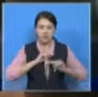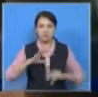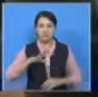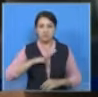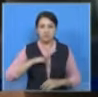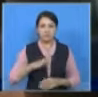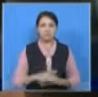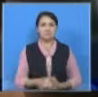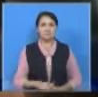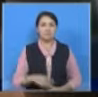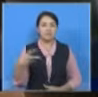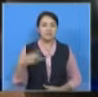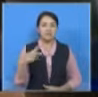орналасты.